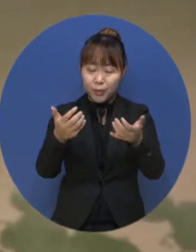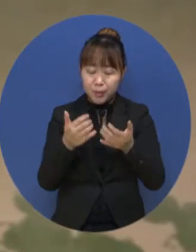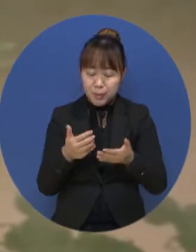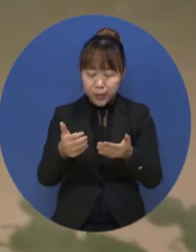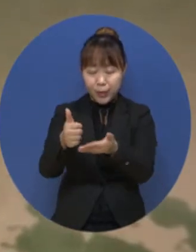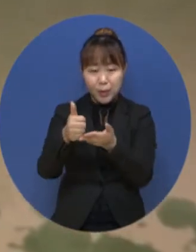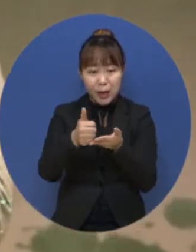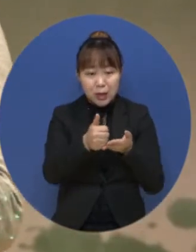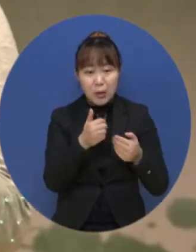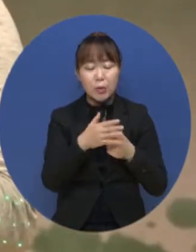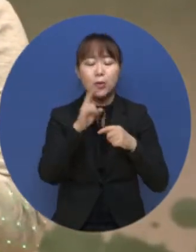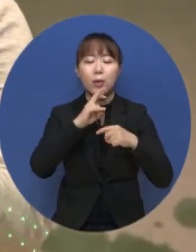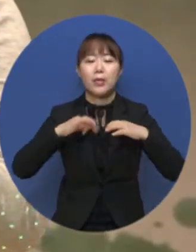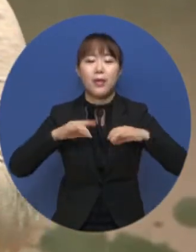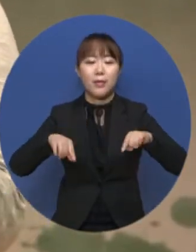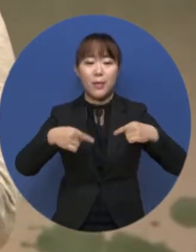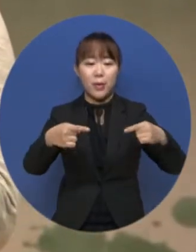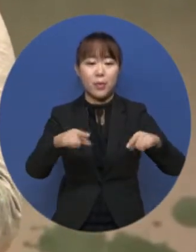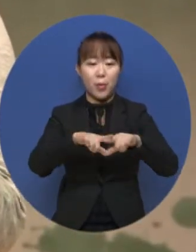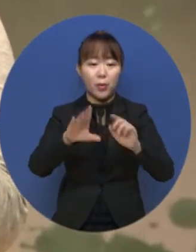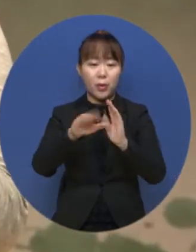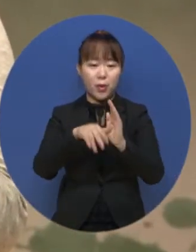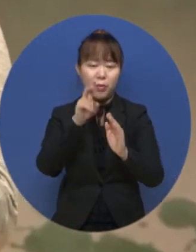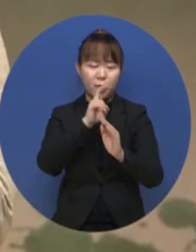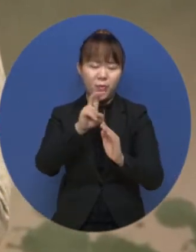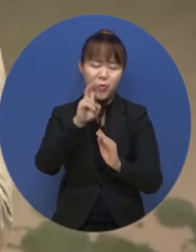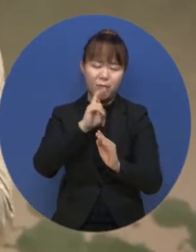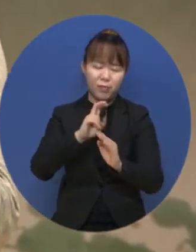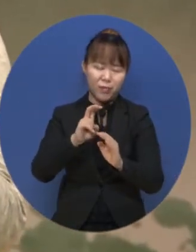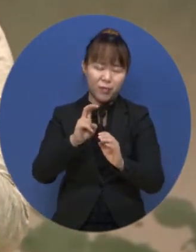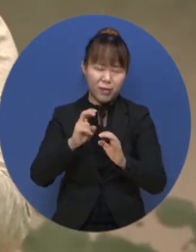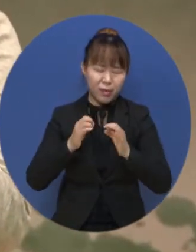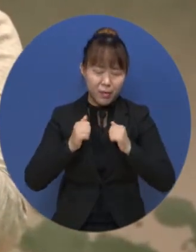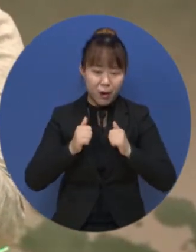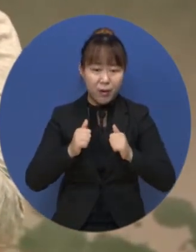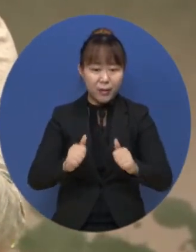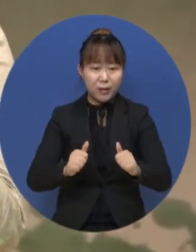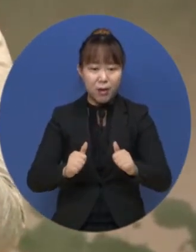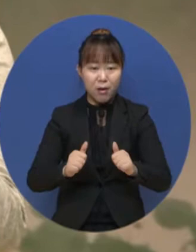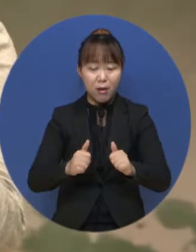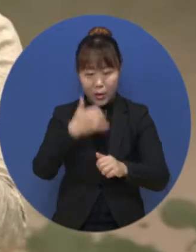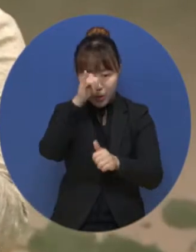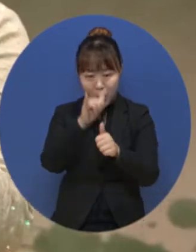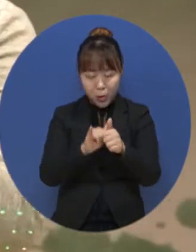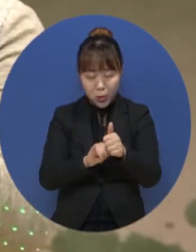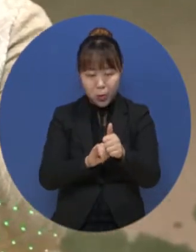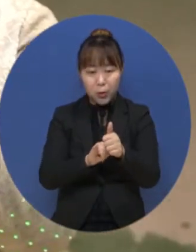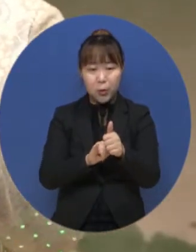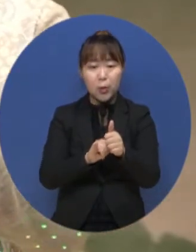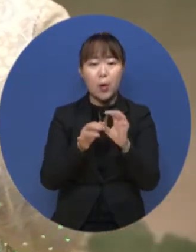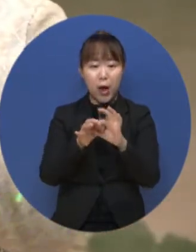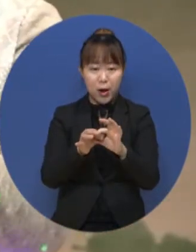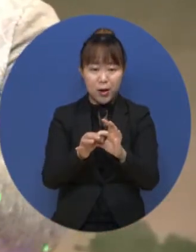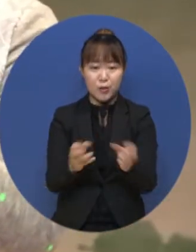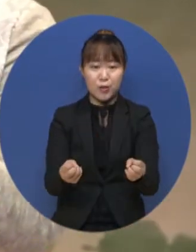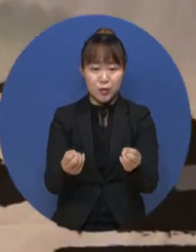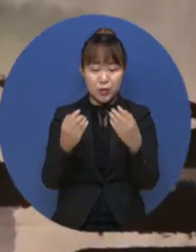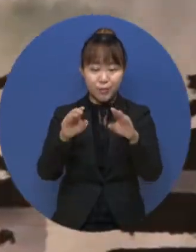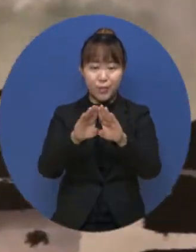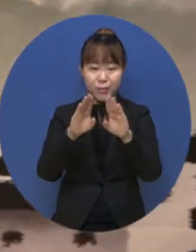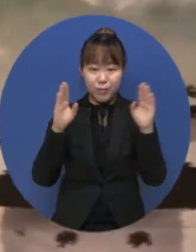노래자랑에 참가해 평소 부르던 대중가요 열창으로 경로 효잔치 축제 한마당이